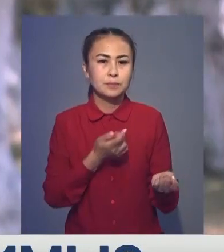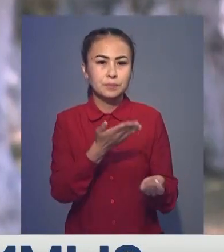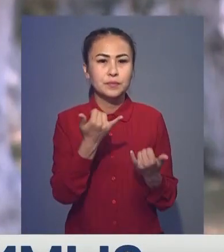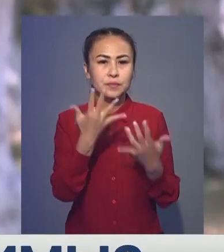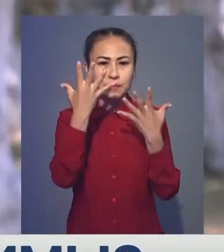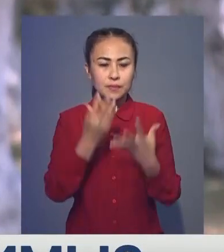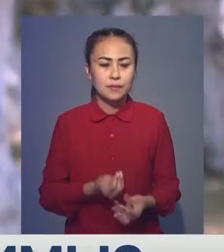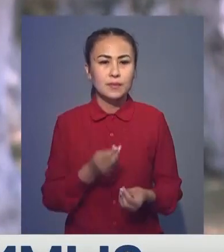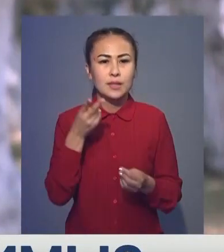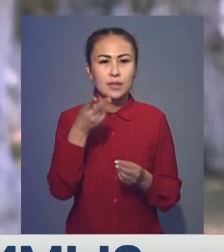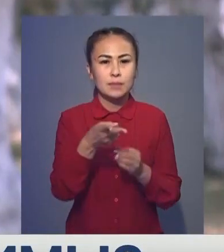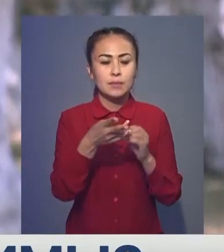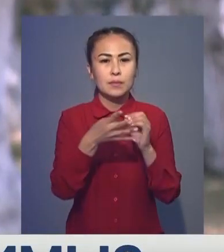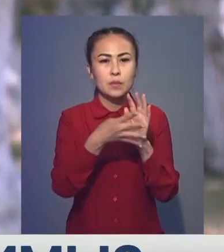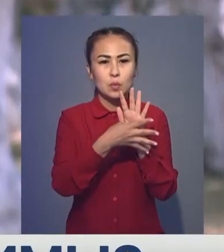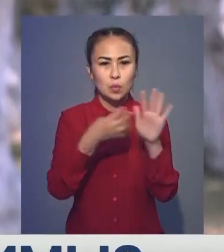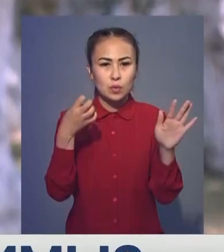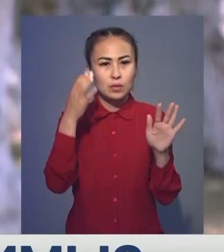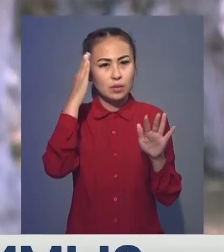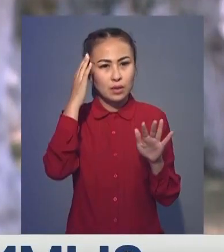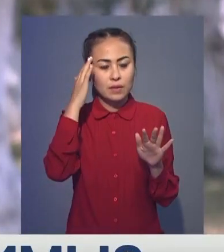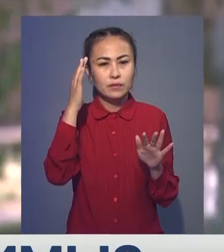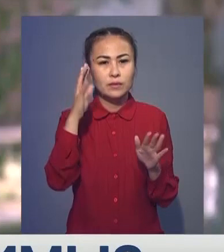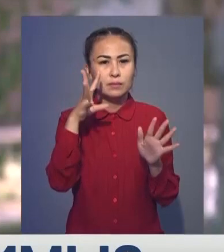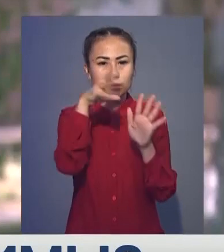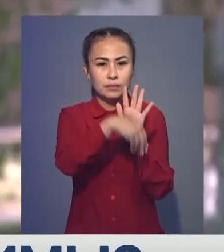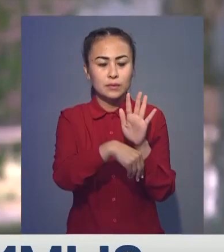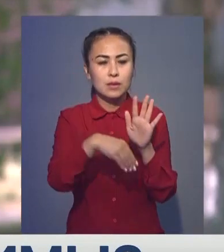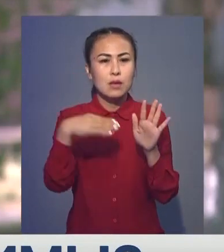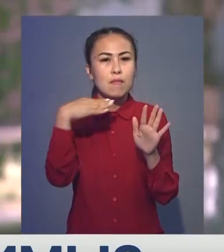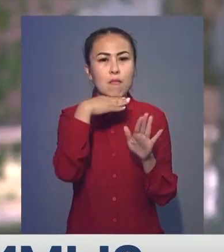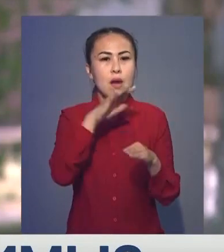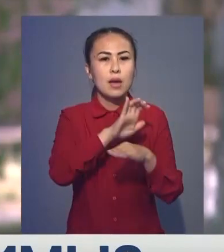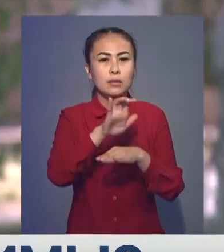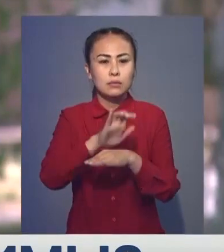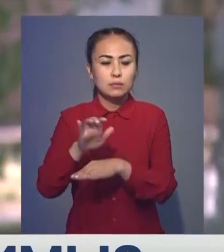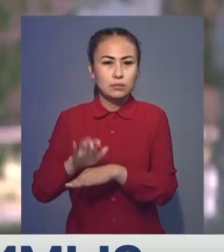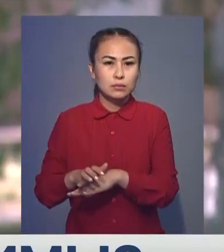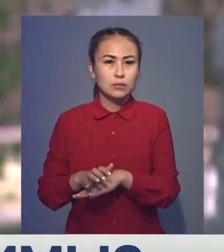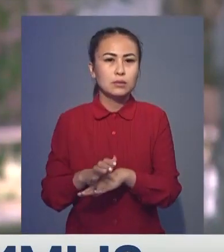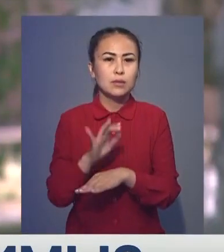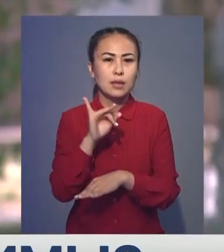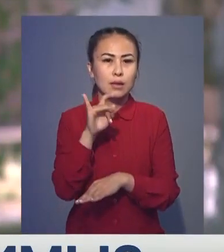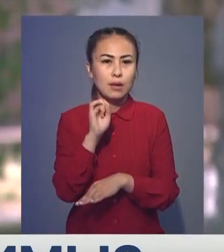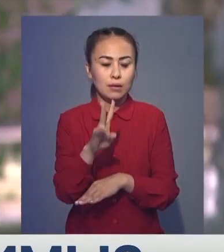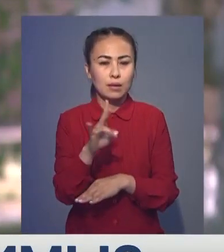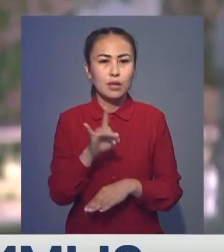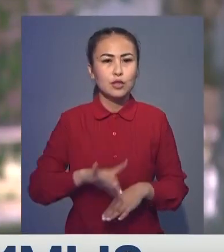күнге 2900 бас нақты облысымызға кірді. Еттің экспорты негізінен Иран Ислам